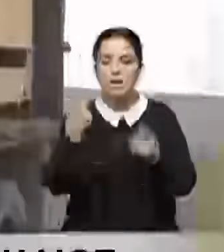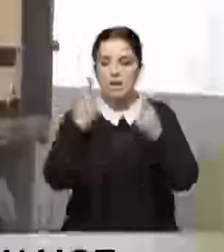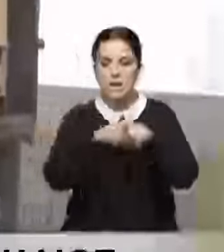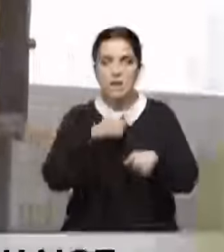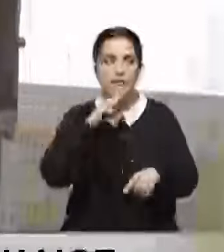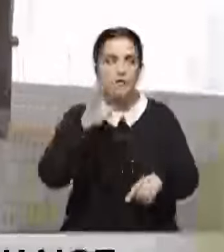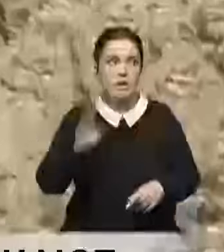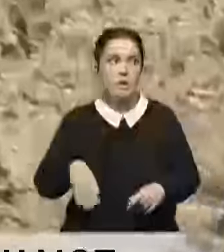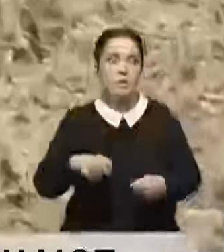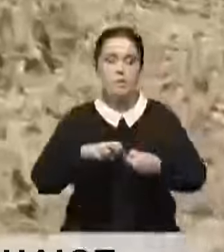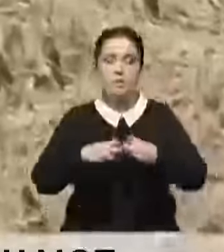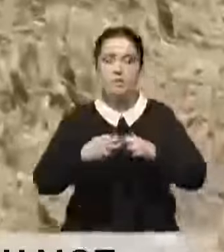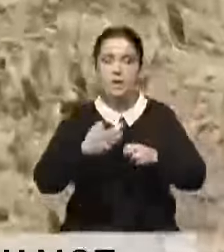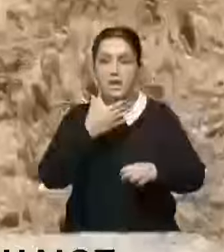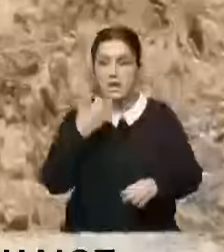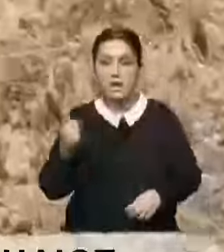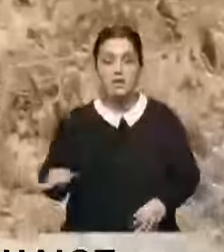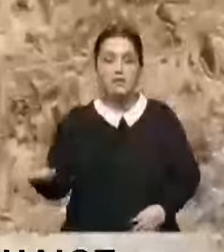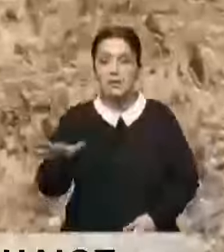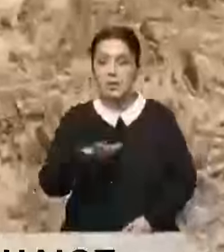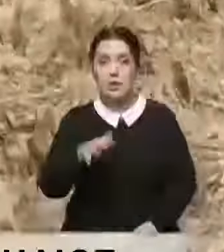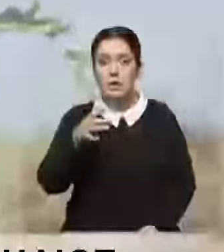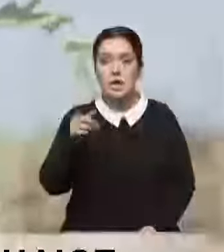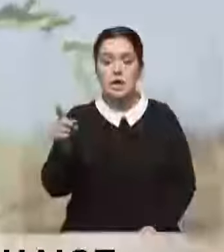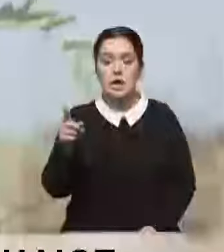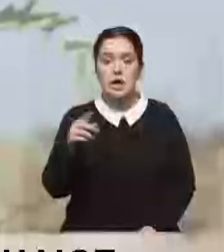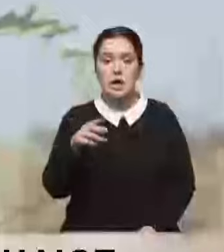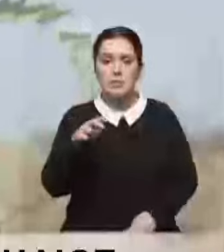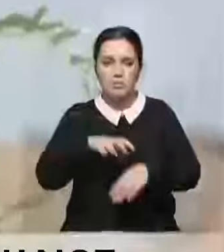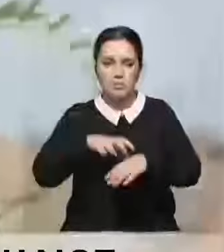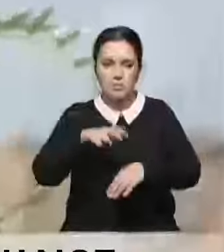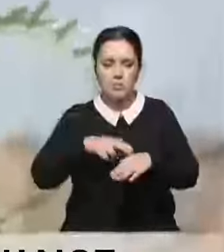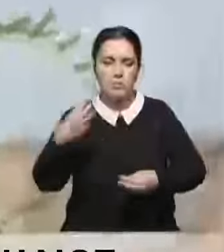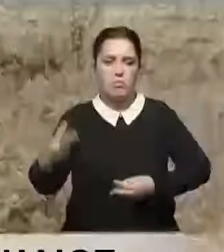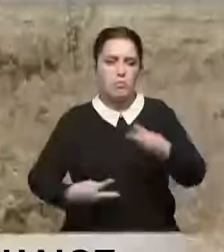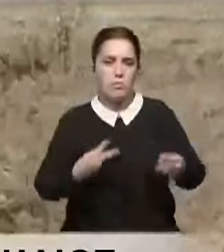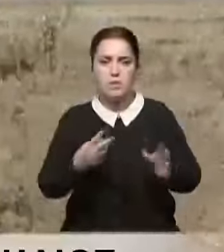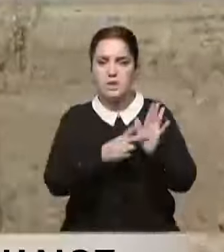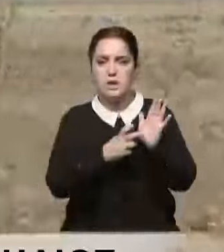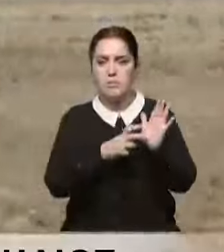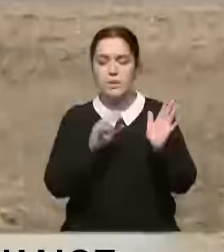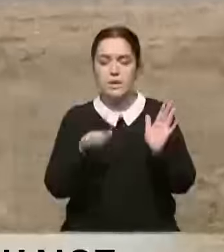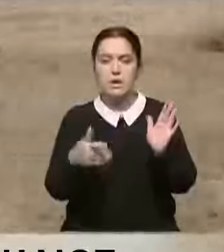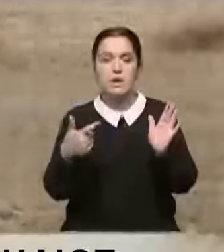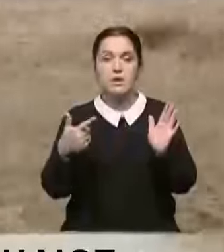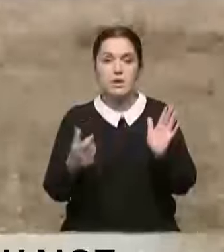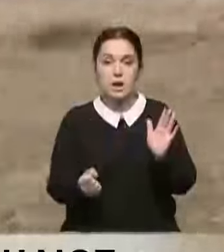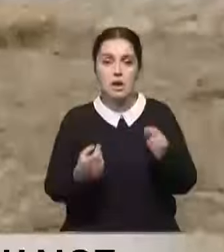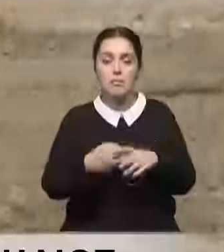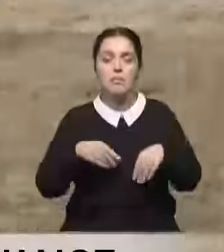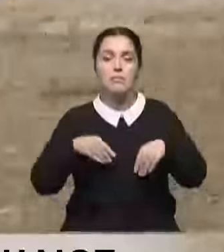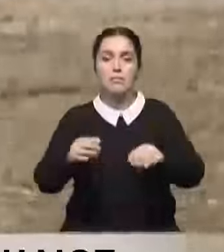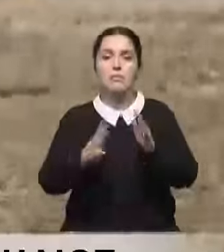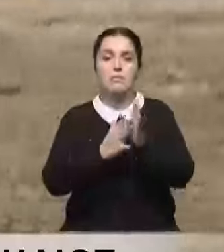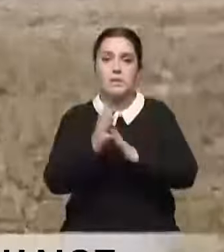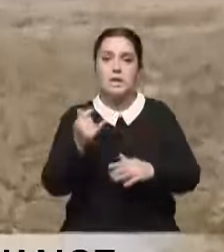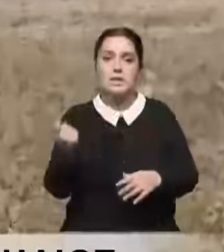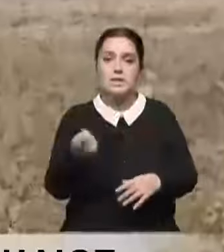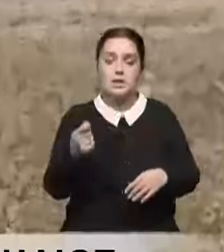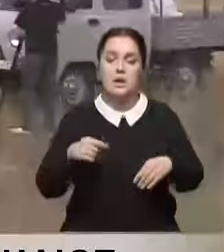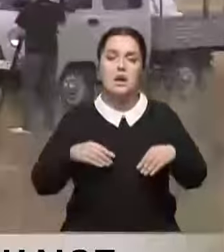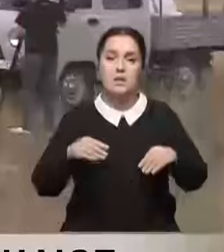тоже там проблем нету. В регионе от итальянского пруса обработают больше 700 тысяч гектаров, в их числе пастбищные угодья и зерновые